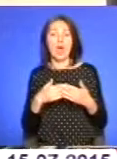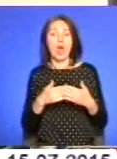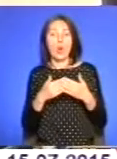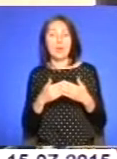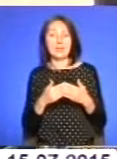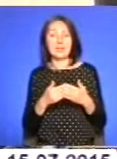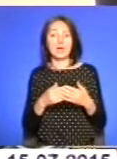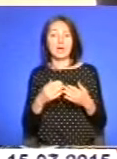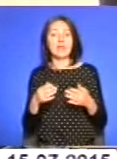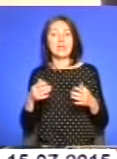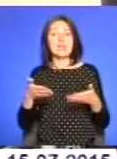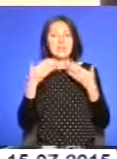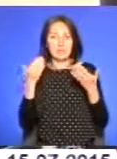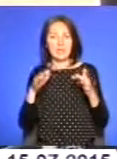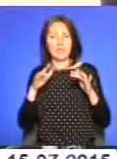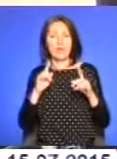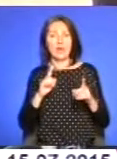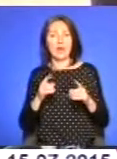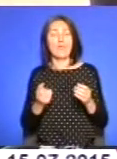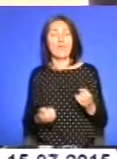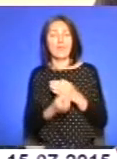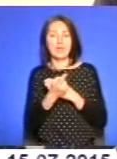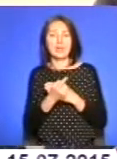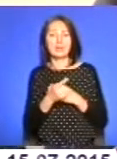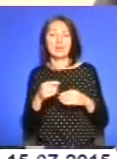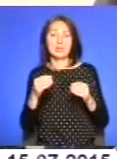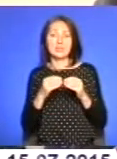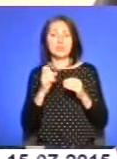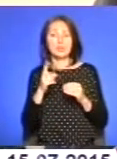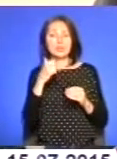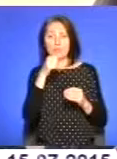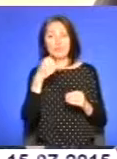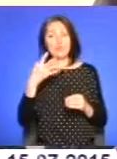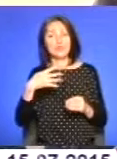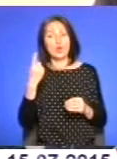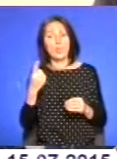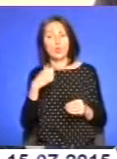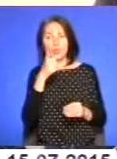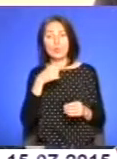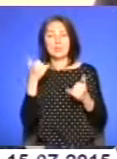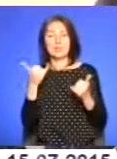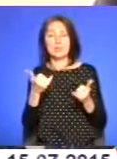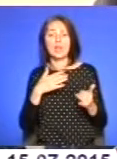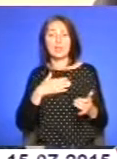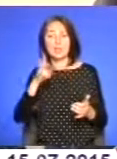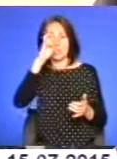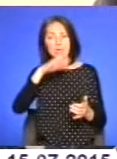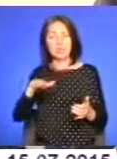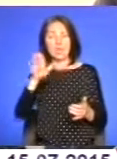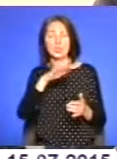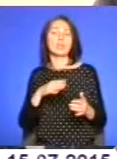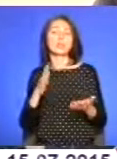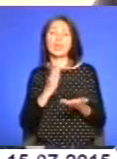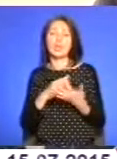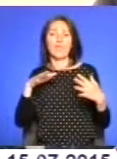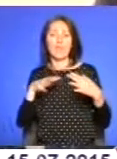якраз виник на межі 10-11 року. І в 41-му році, і зараз в нашій країні точиться